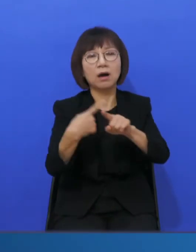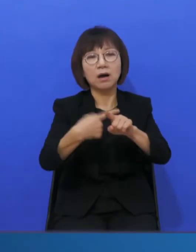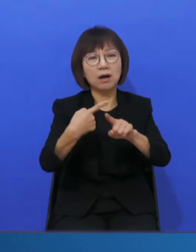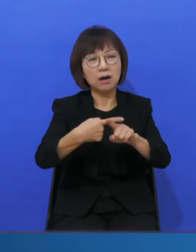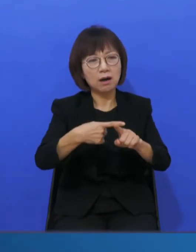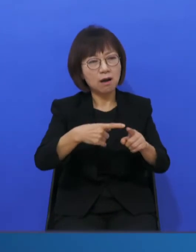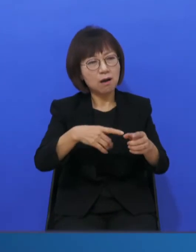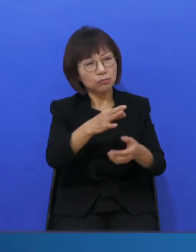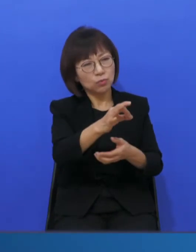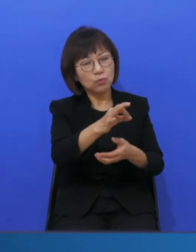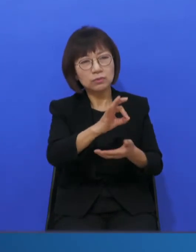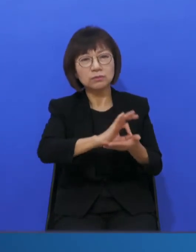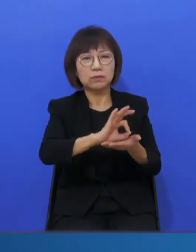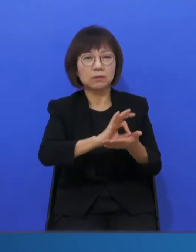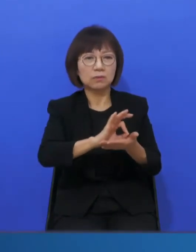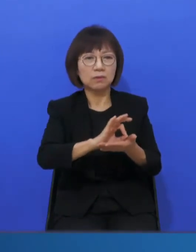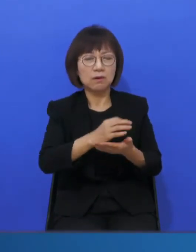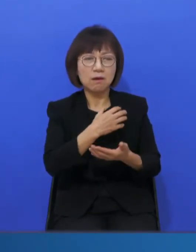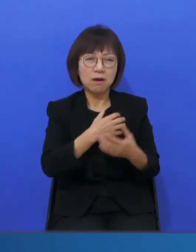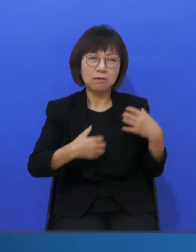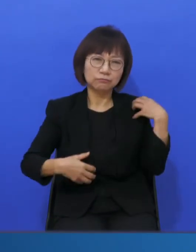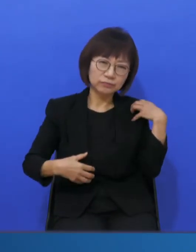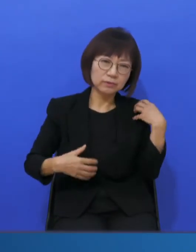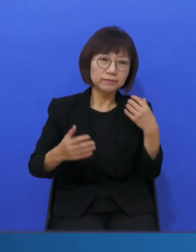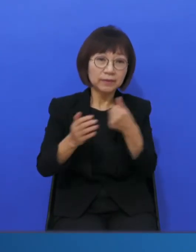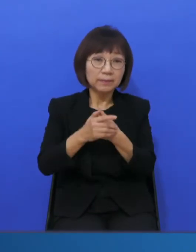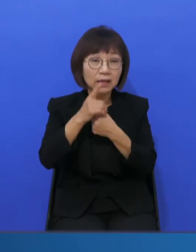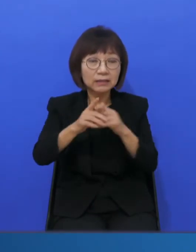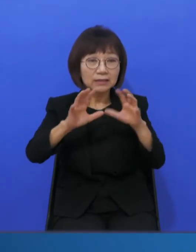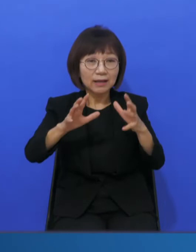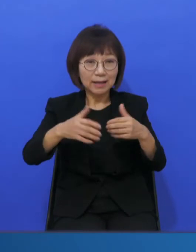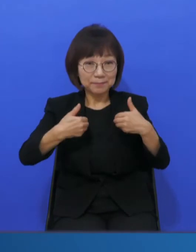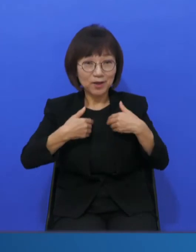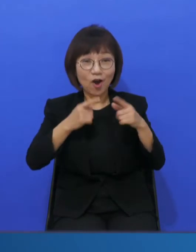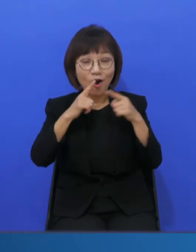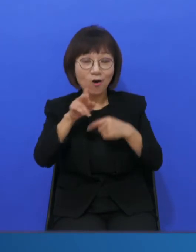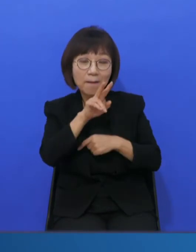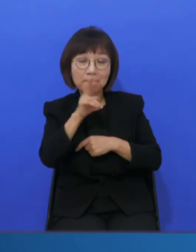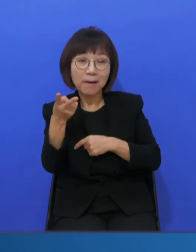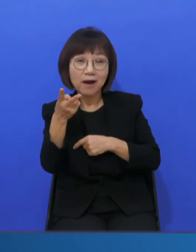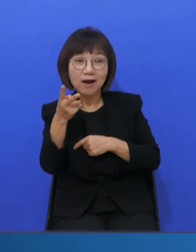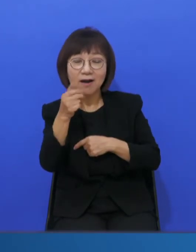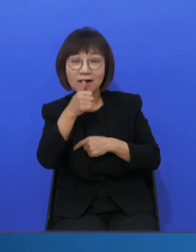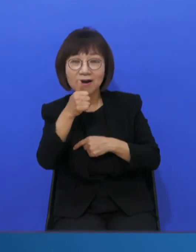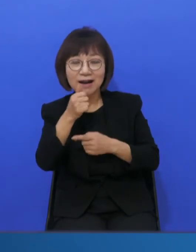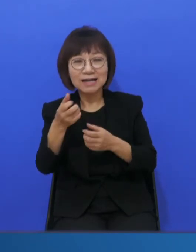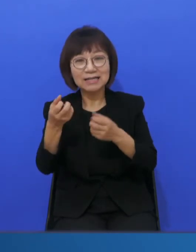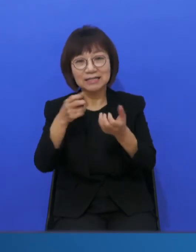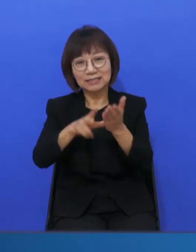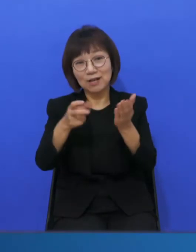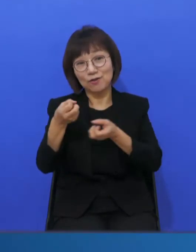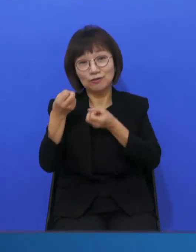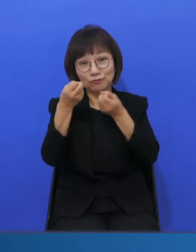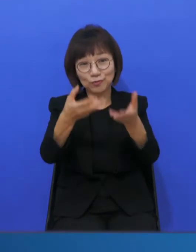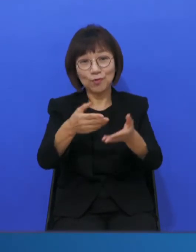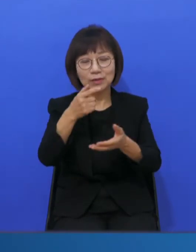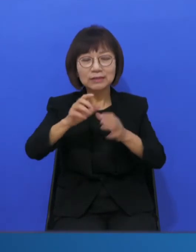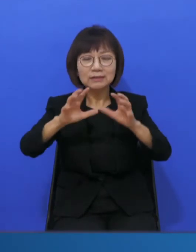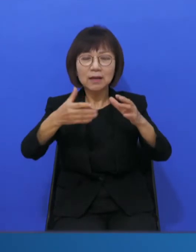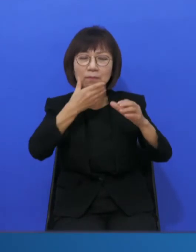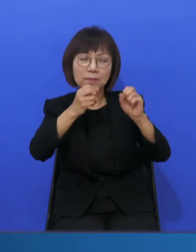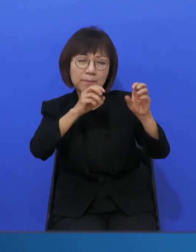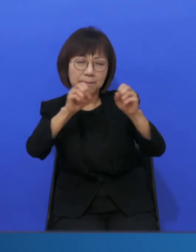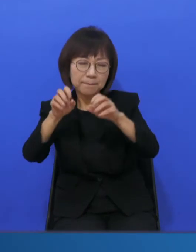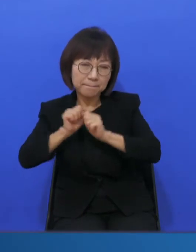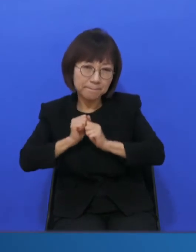맞먹는 비용이 들어간다고 합니다. 그런 나라에 필요한 언어로 번역된 자료가 전달되고 그 나라의 복음